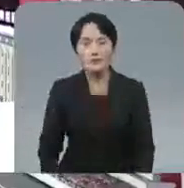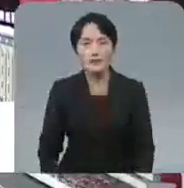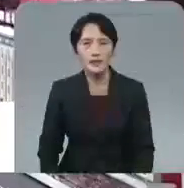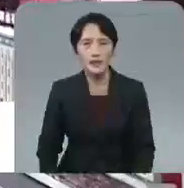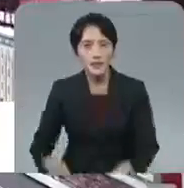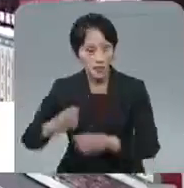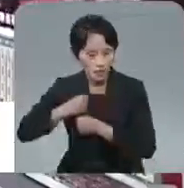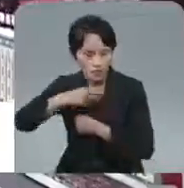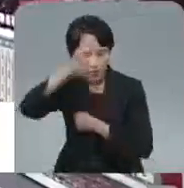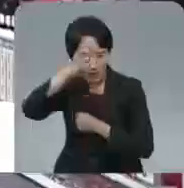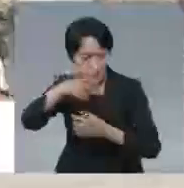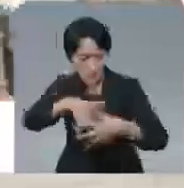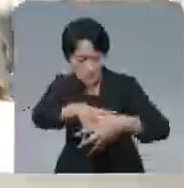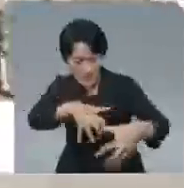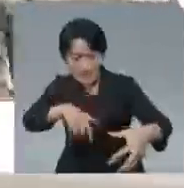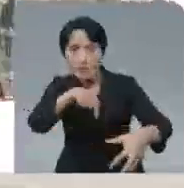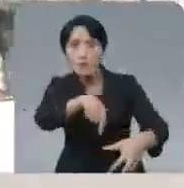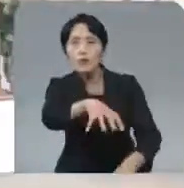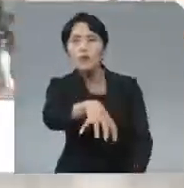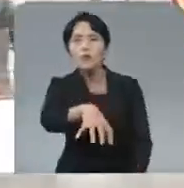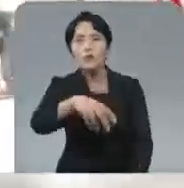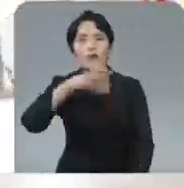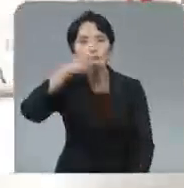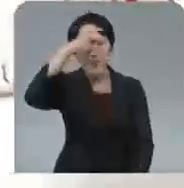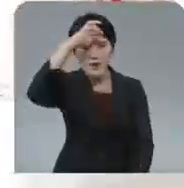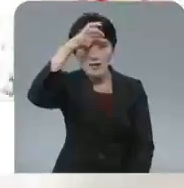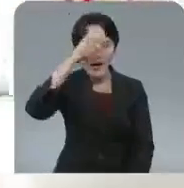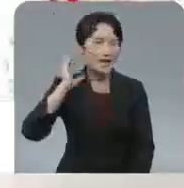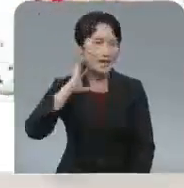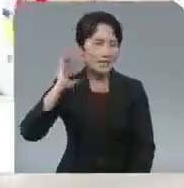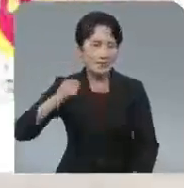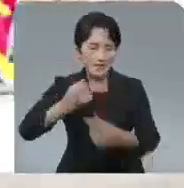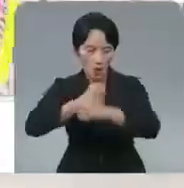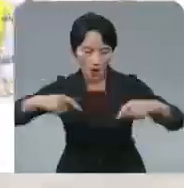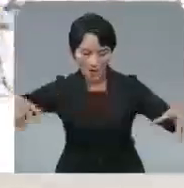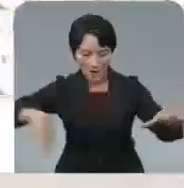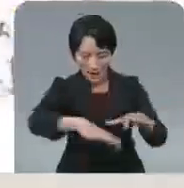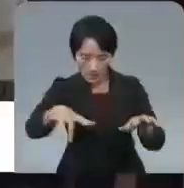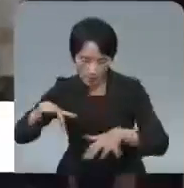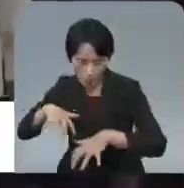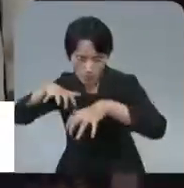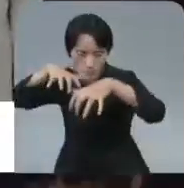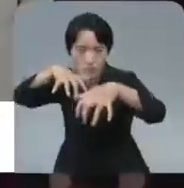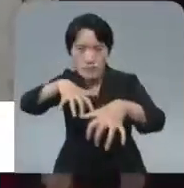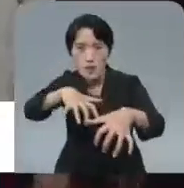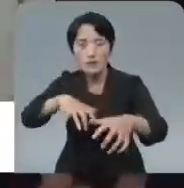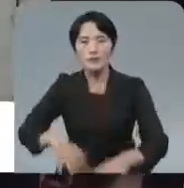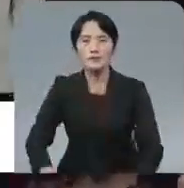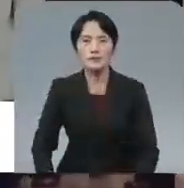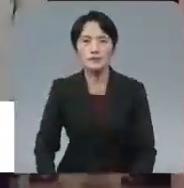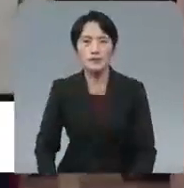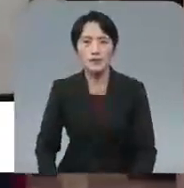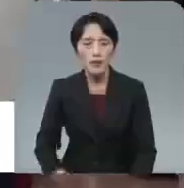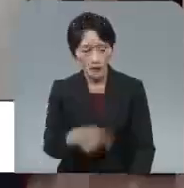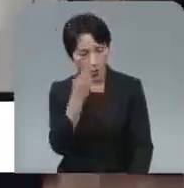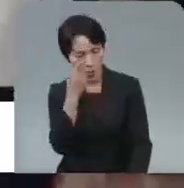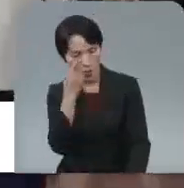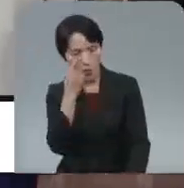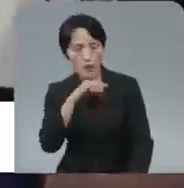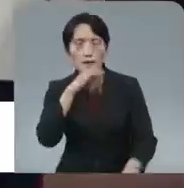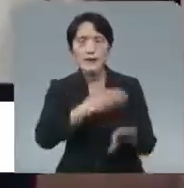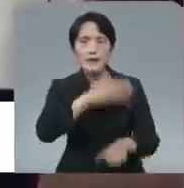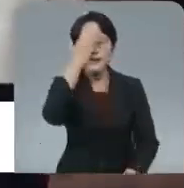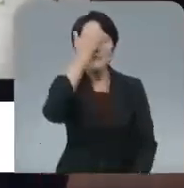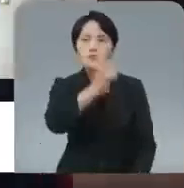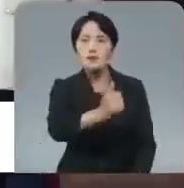行いました北韓の朝鮮中央通信は9日平壌の金日成広場で